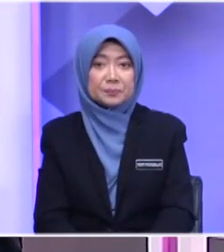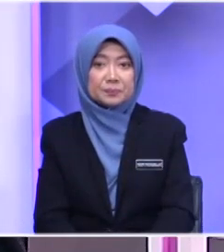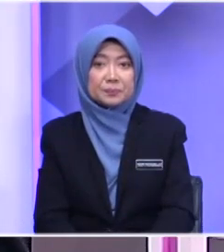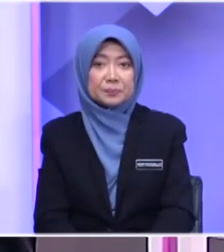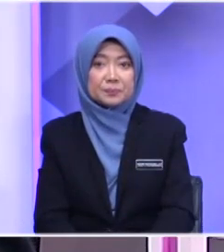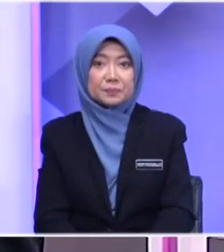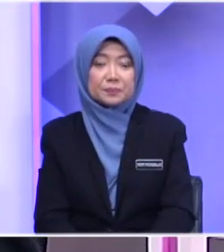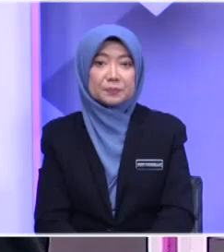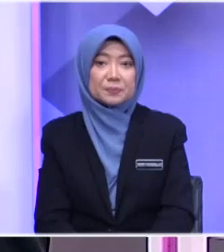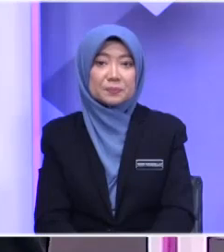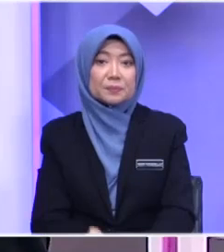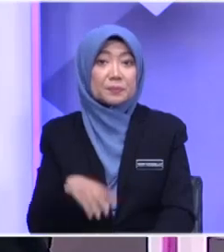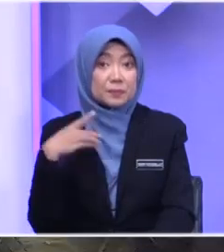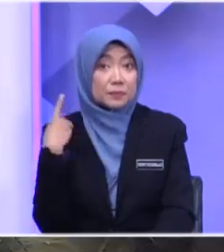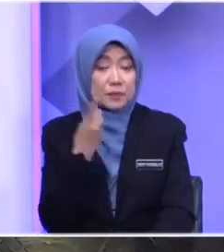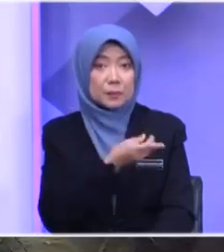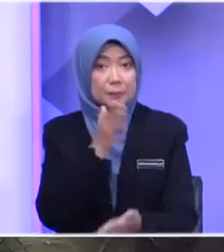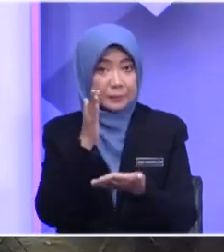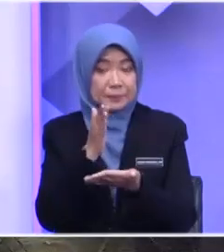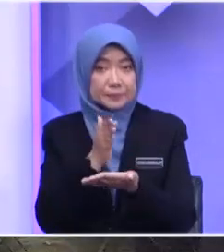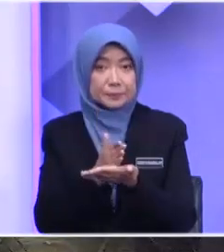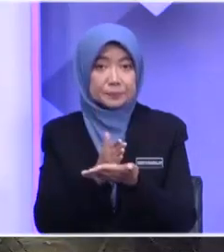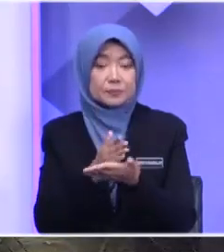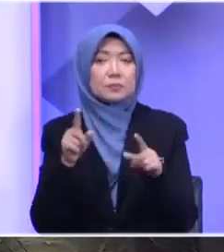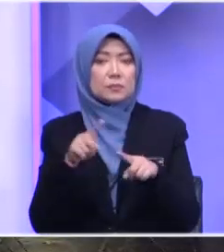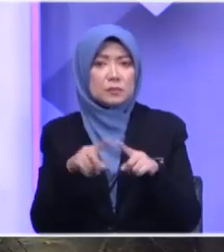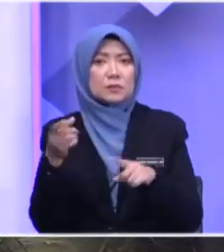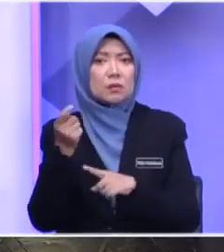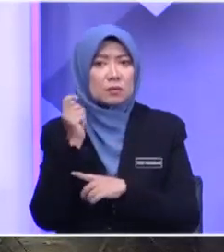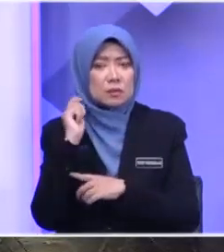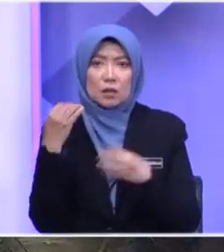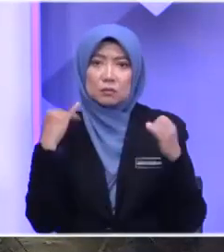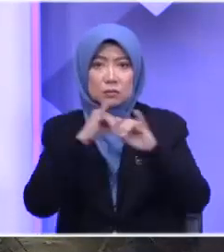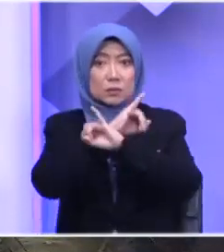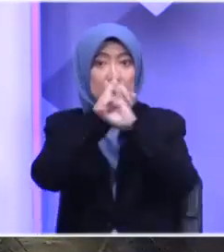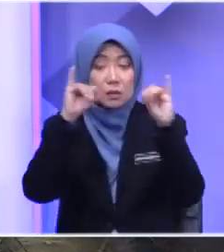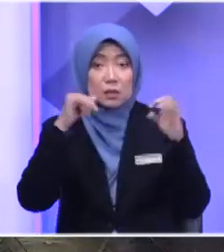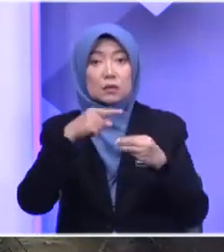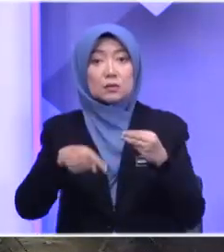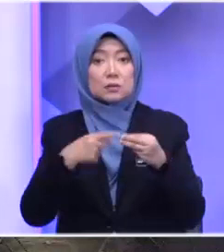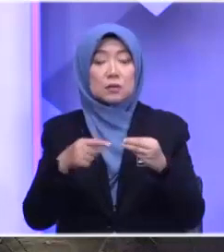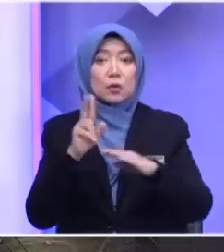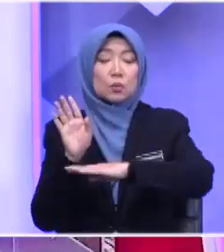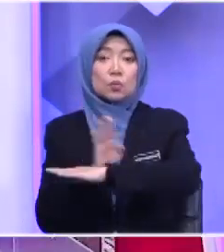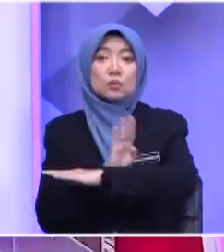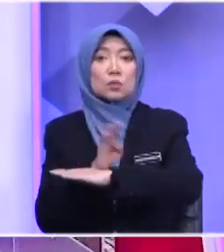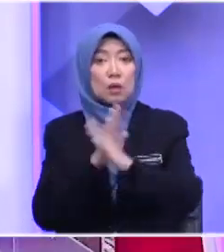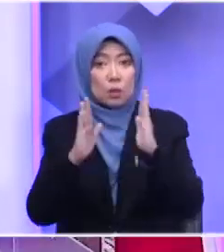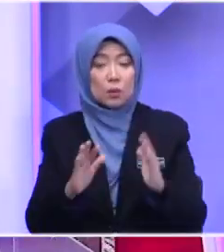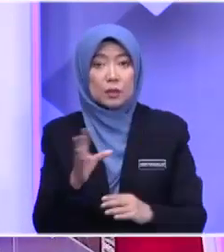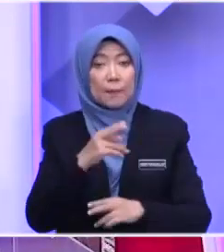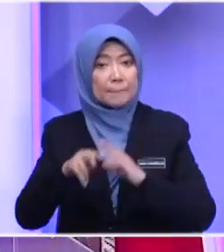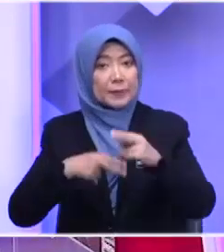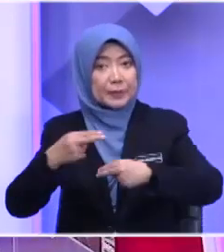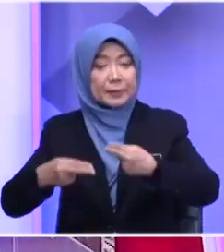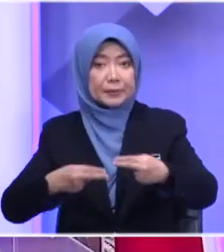Wenti ini tapi tadi saya mendengar penjelasan tentang Usahawan yang juga peniaga kalau soal Saya rasa